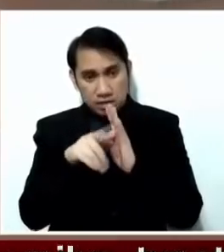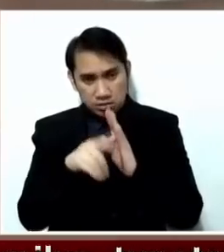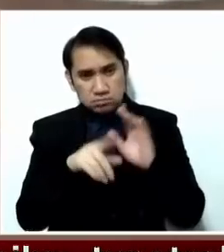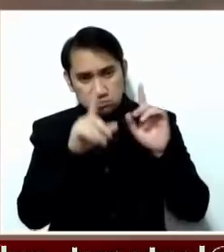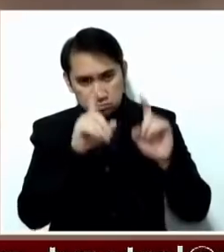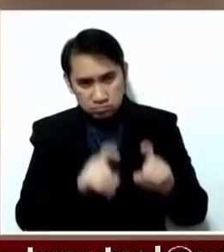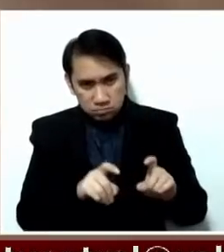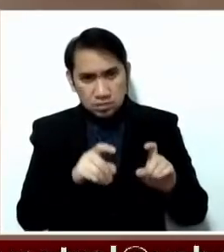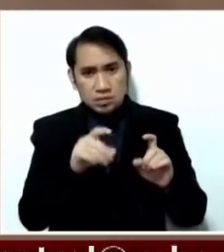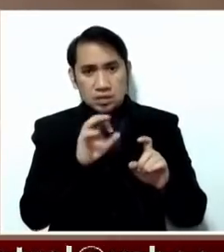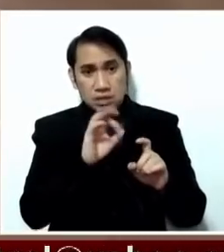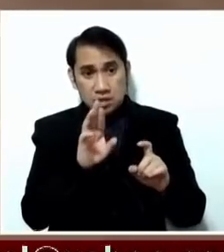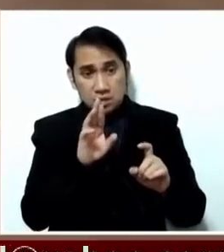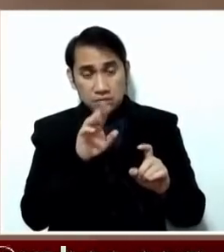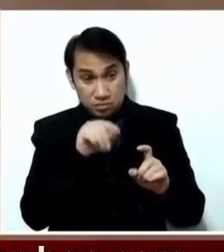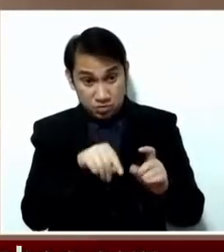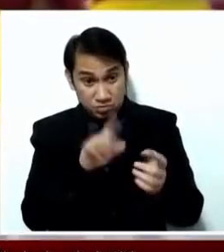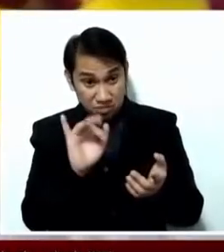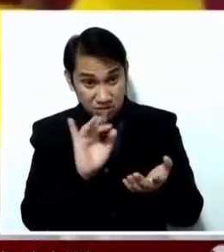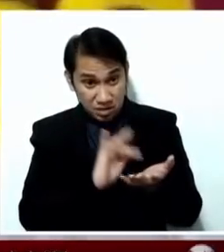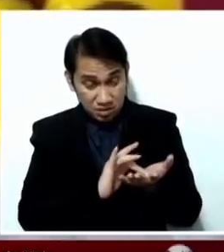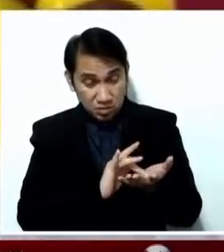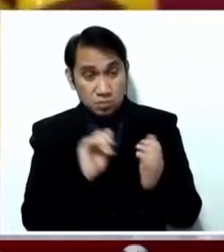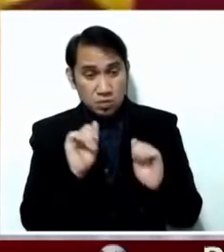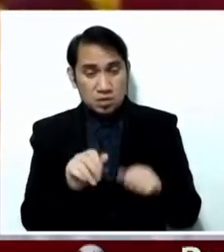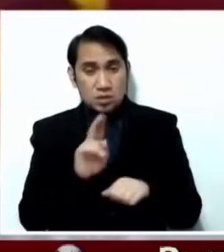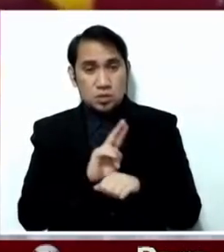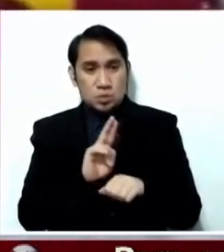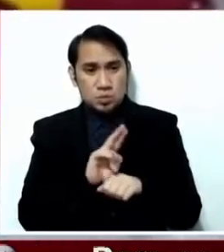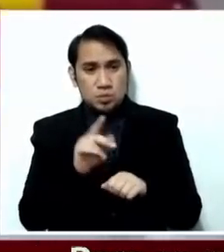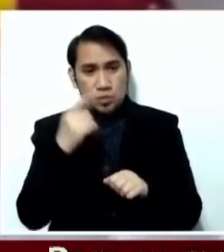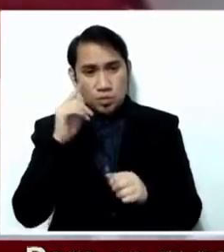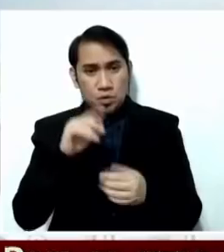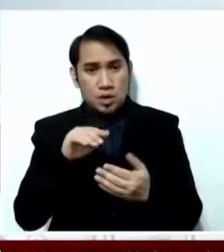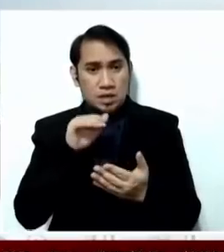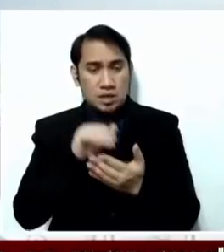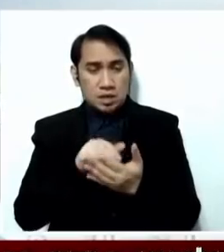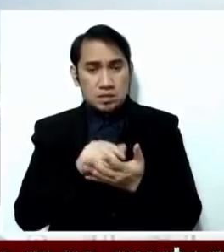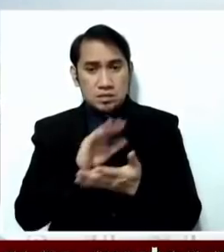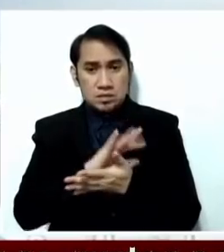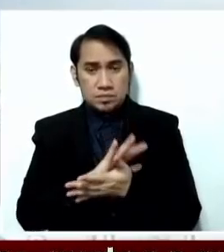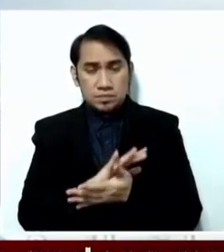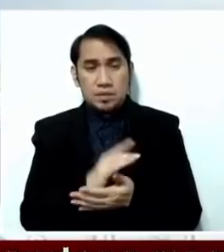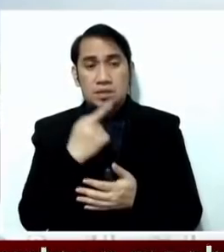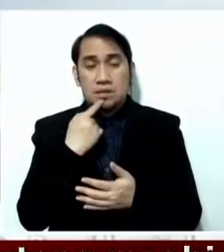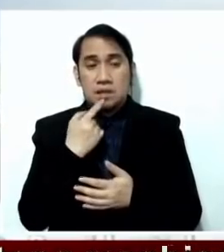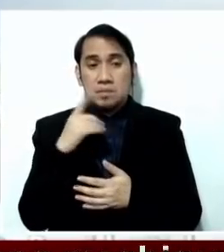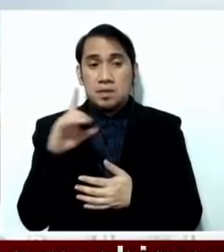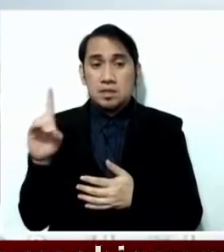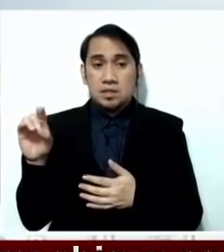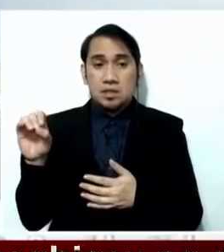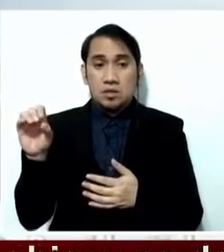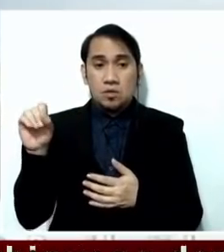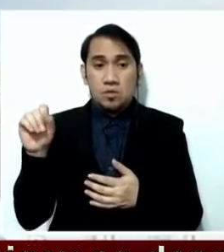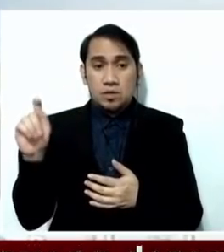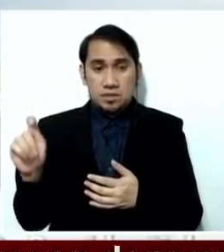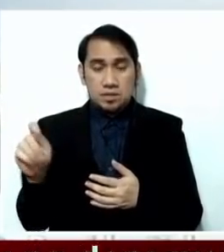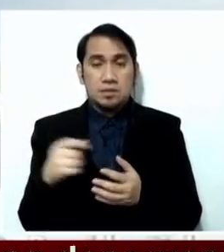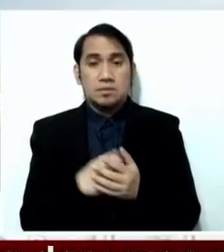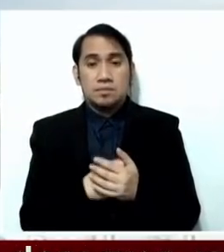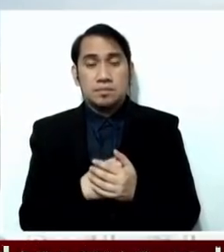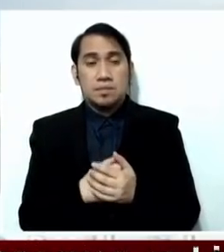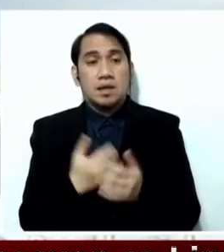masuri kung naangkop itong magamit na gamot kontra sa COVID-19. Ayon kay Science and Technology Secretary Fortunato de la Peña,